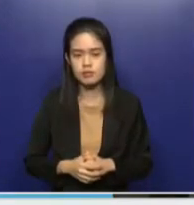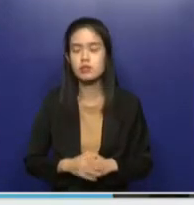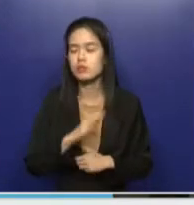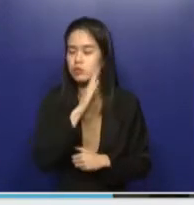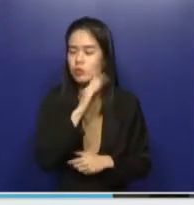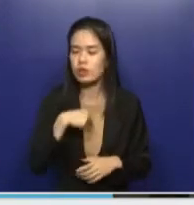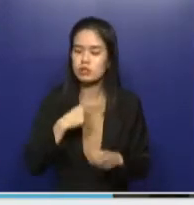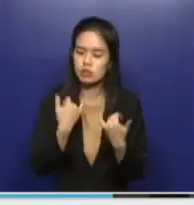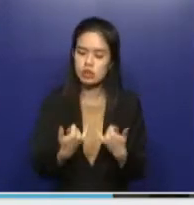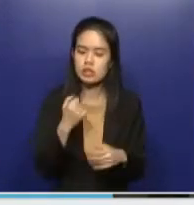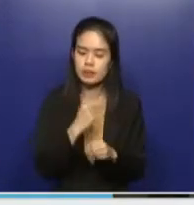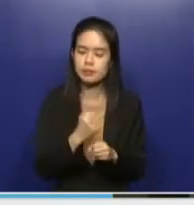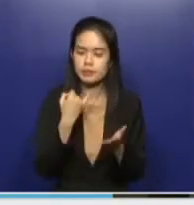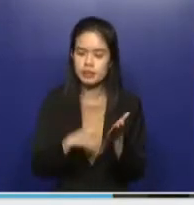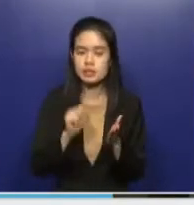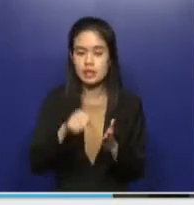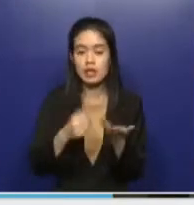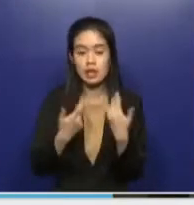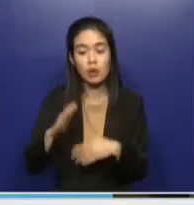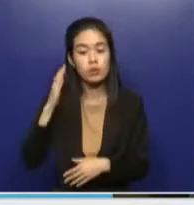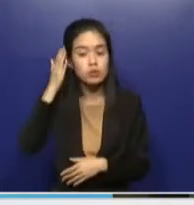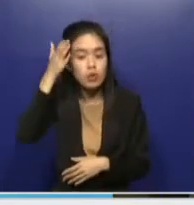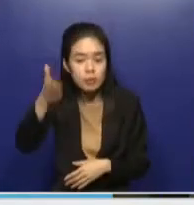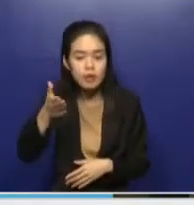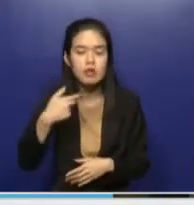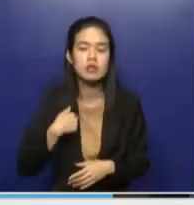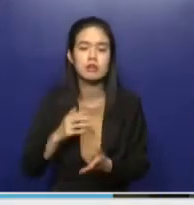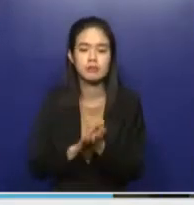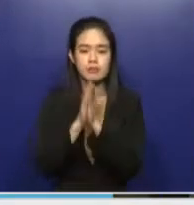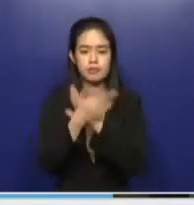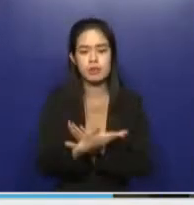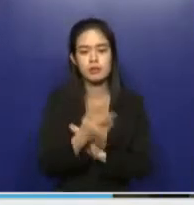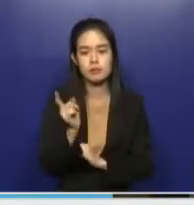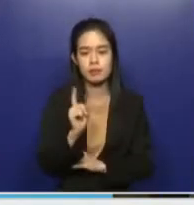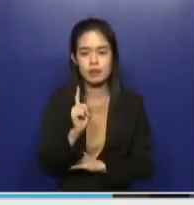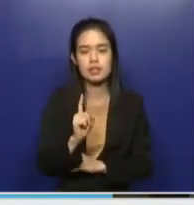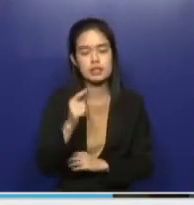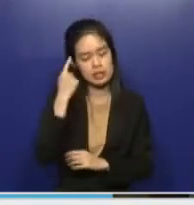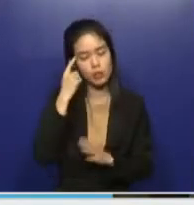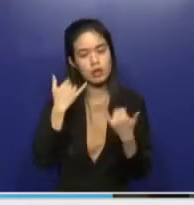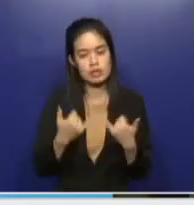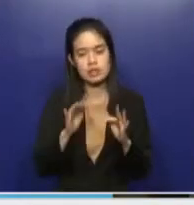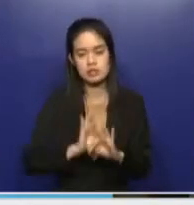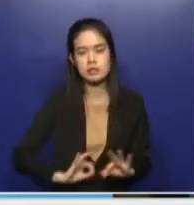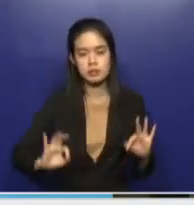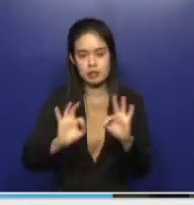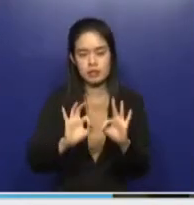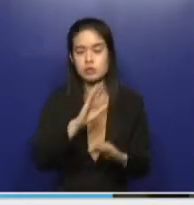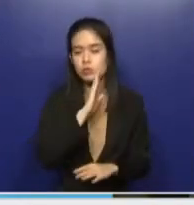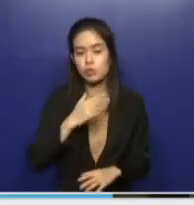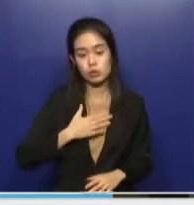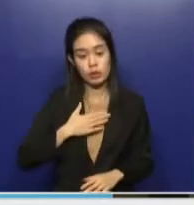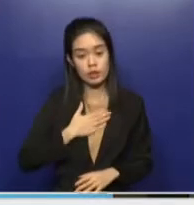ไรเรื่องเหล่านี้เป็นเรื่องที่สำคัญอย่างยิ่งครับท่านประธานครับเพราะฉะนั้นภายใต้การเรียนรู้นี้เ